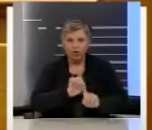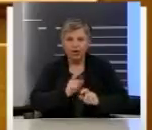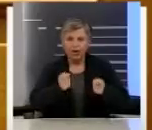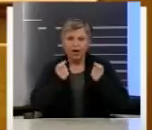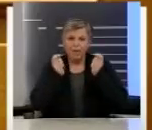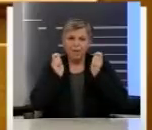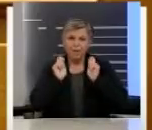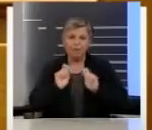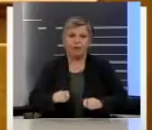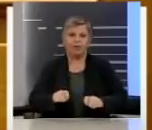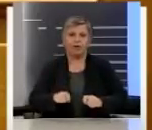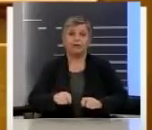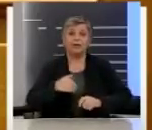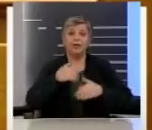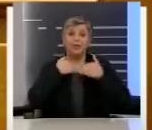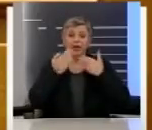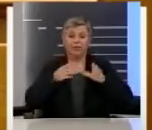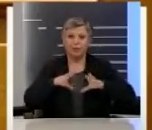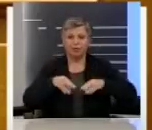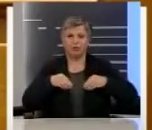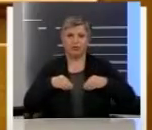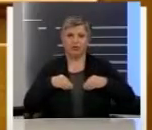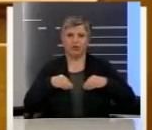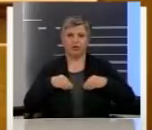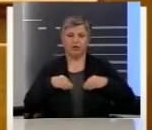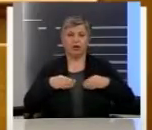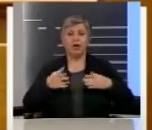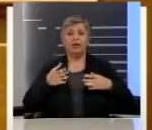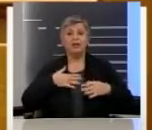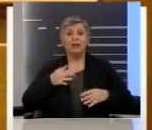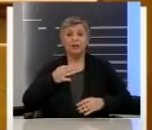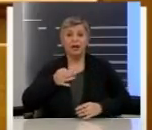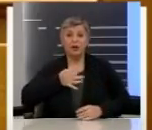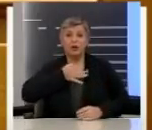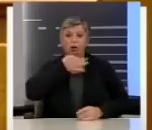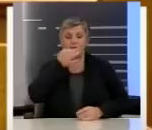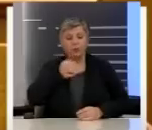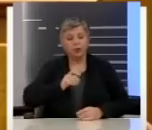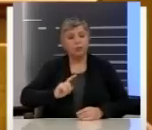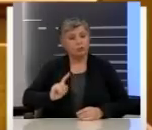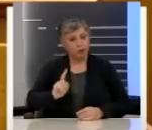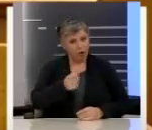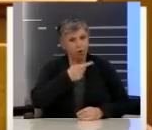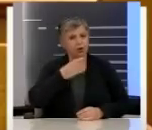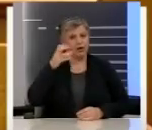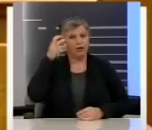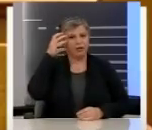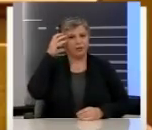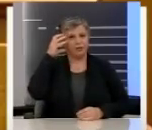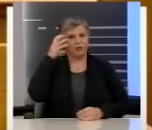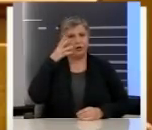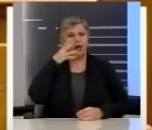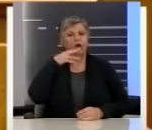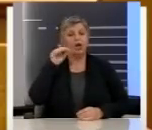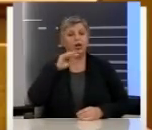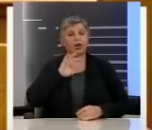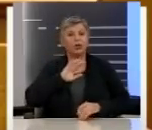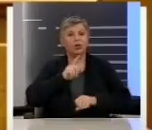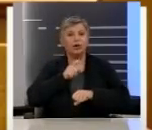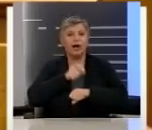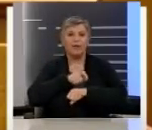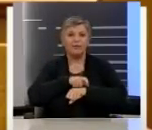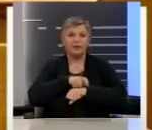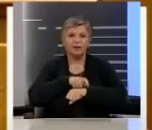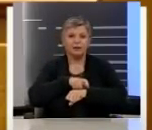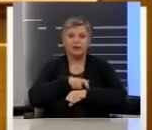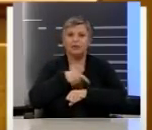εδώ σε όλους, καθώς καλούμαστε να εγκρίνουμε,